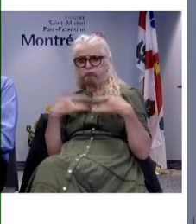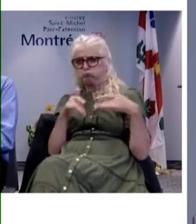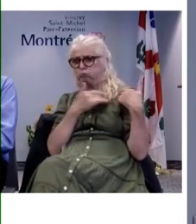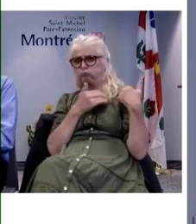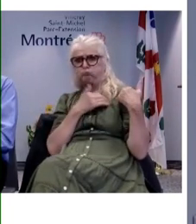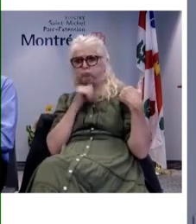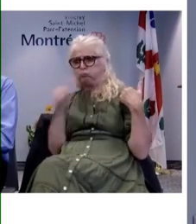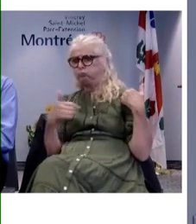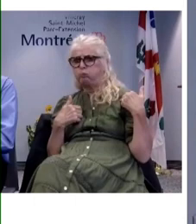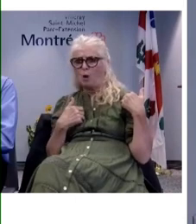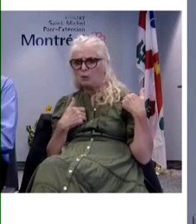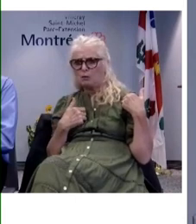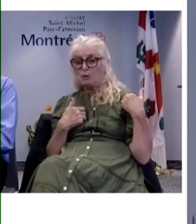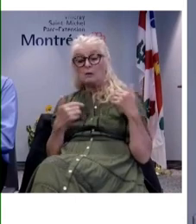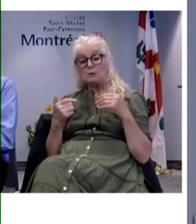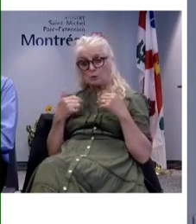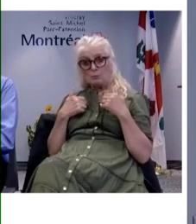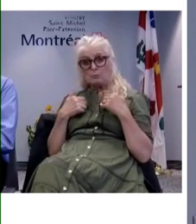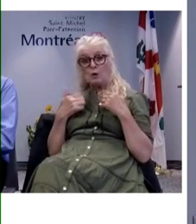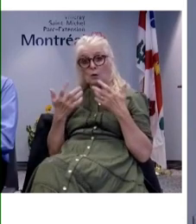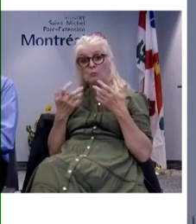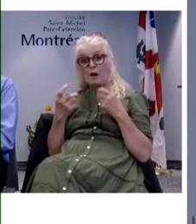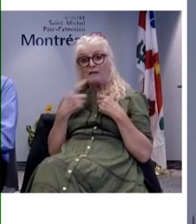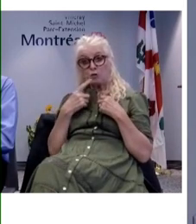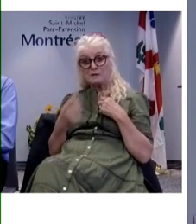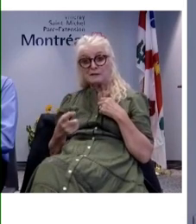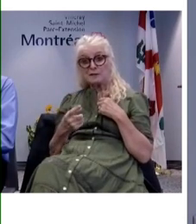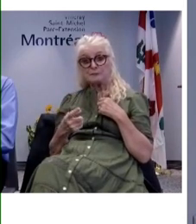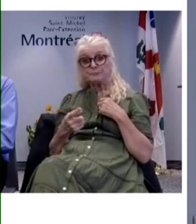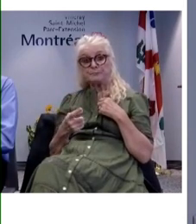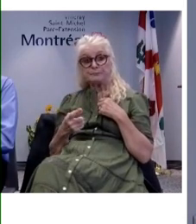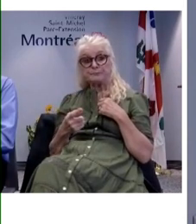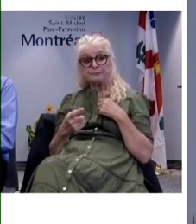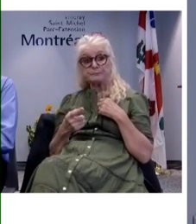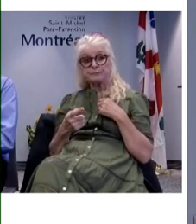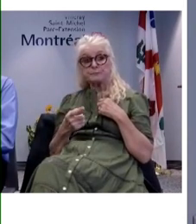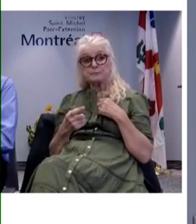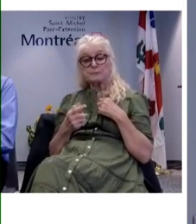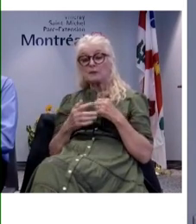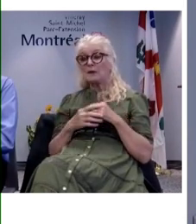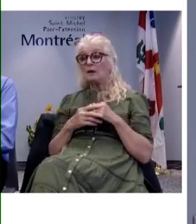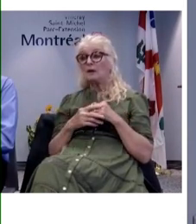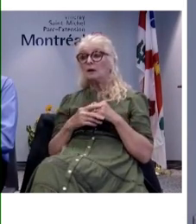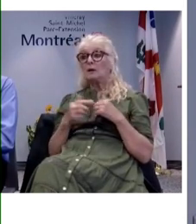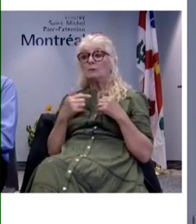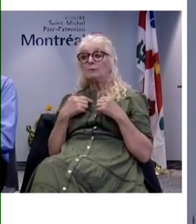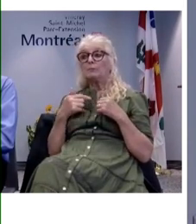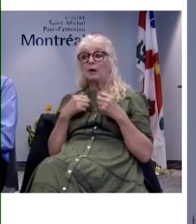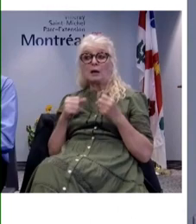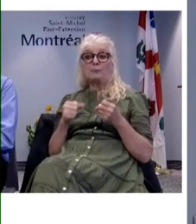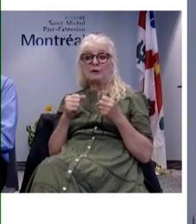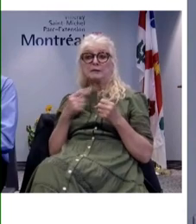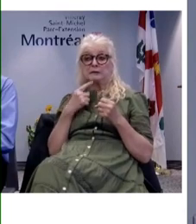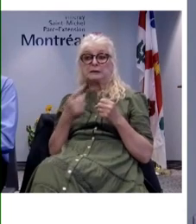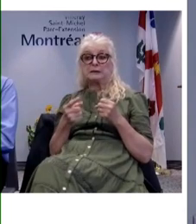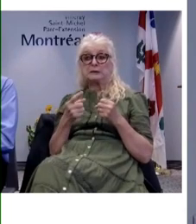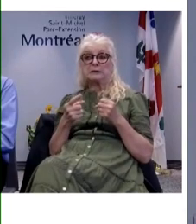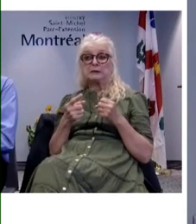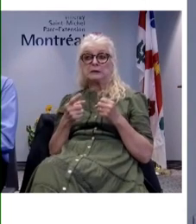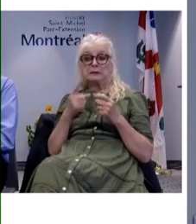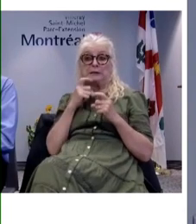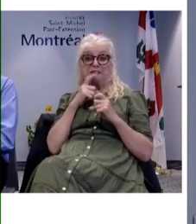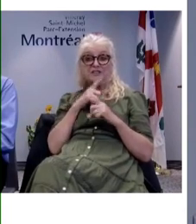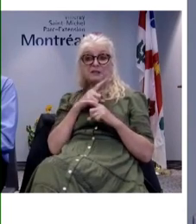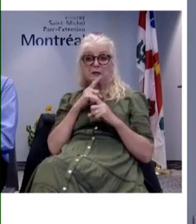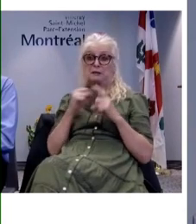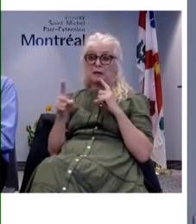ce que je peux vous dire que je peux vous dire ce que je peux vous dire mais généralement c'est difficile d'avoir des